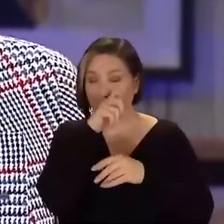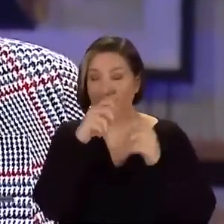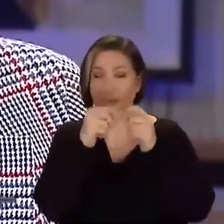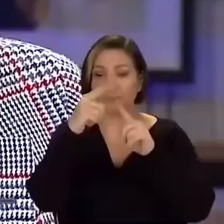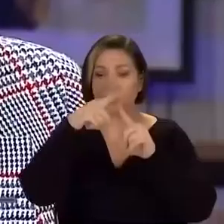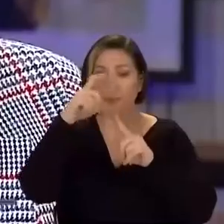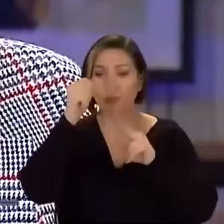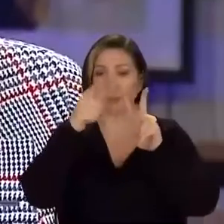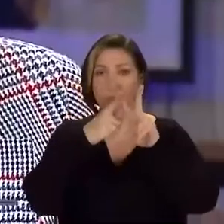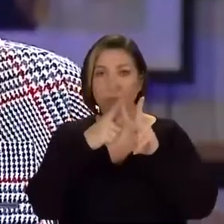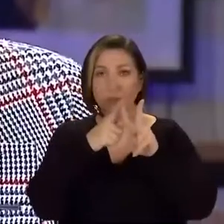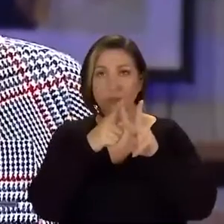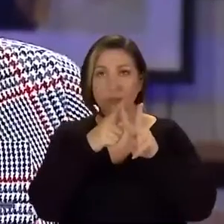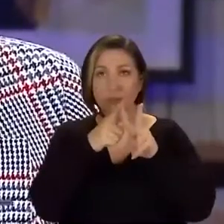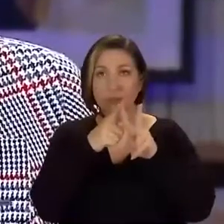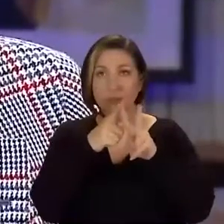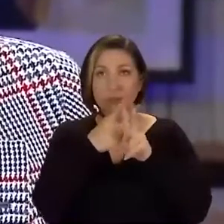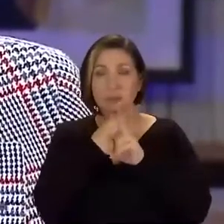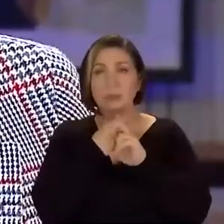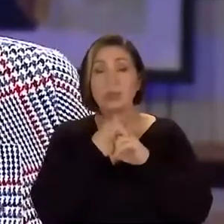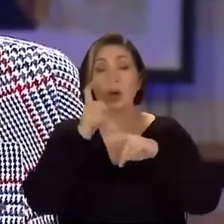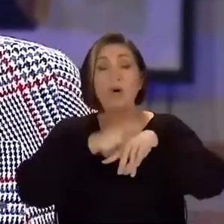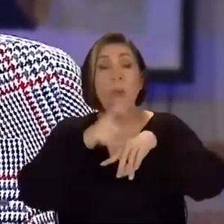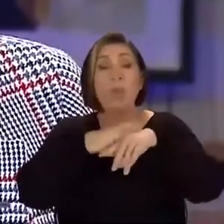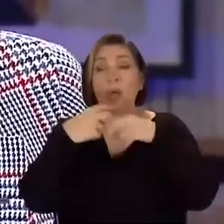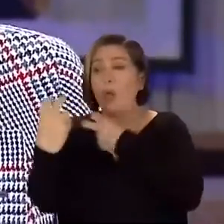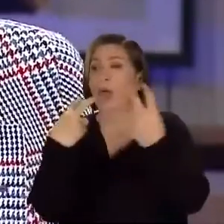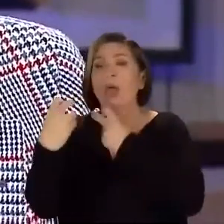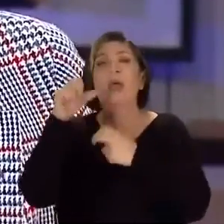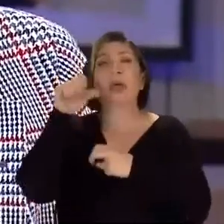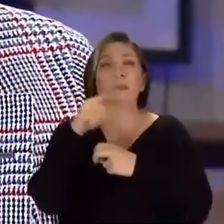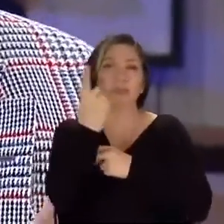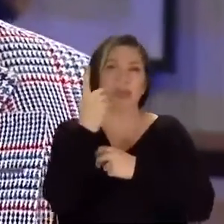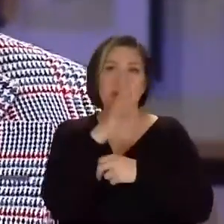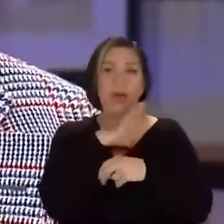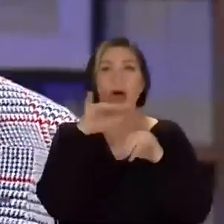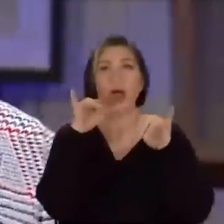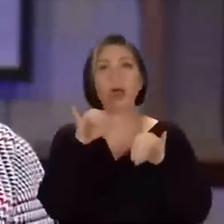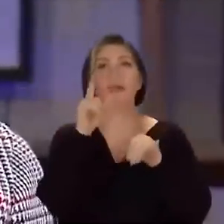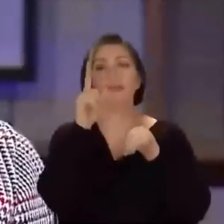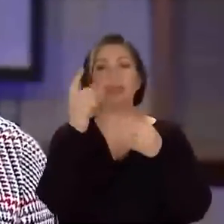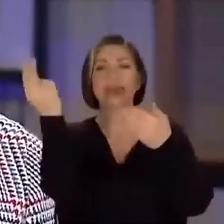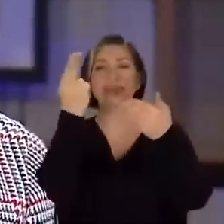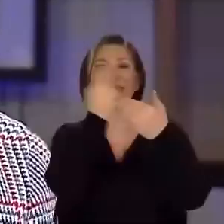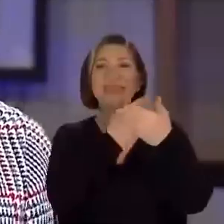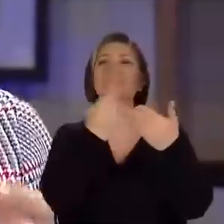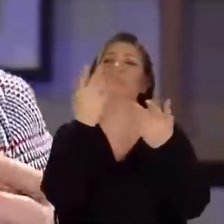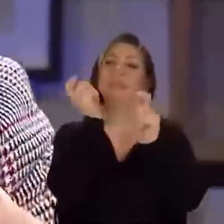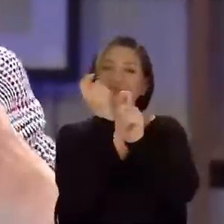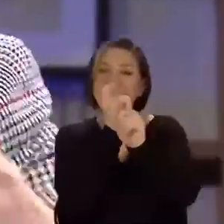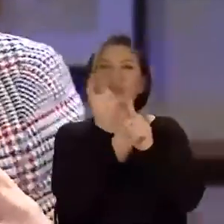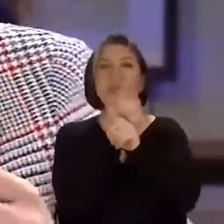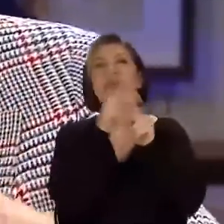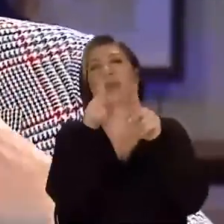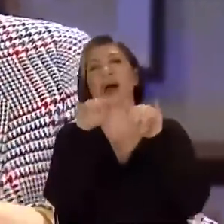Bitcoin'in yani şey yapılamaması, kopyalanamaması gibi bir mesele var. Aynı şey bir sanat eseri içinde gerekli.